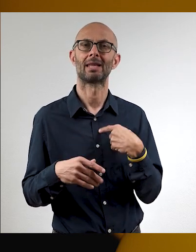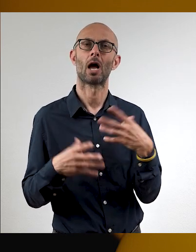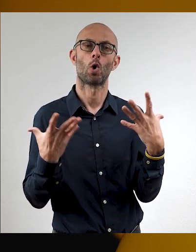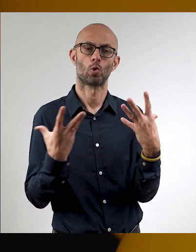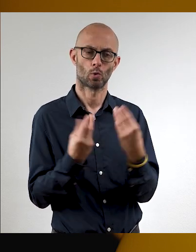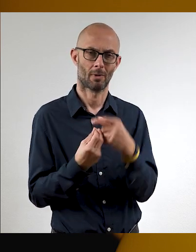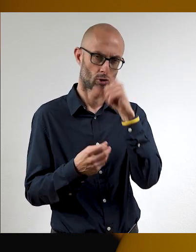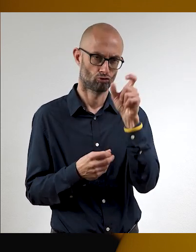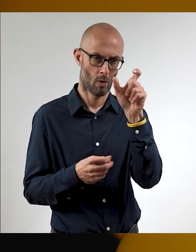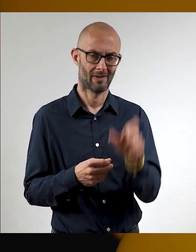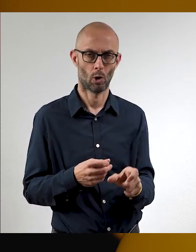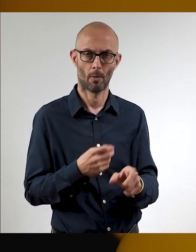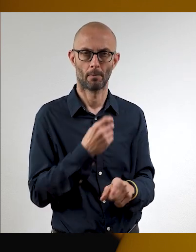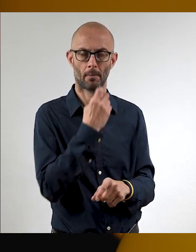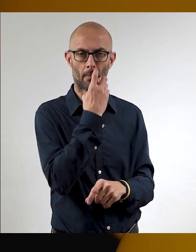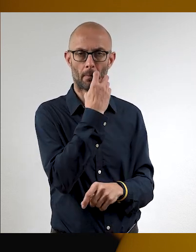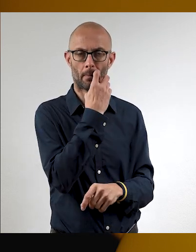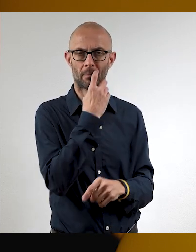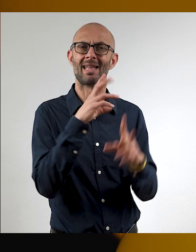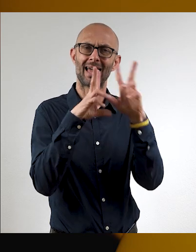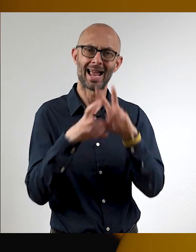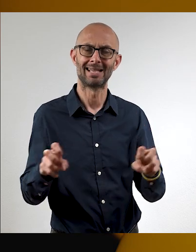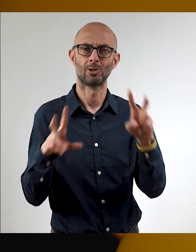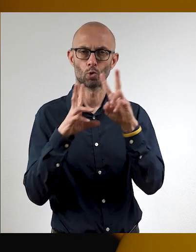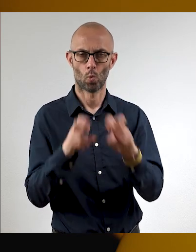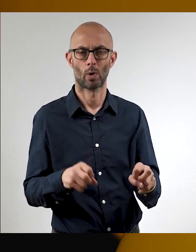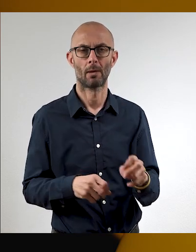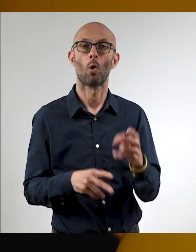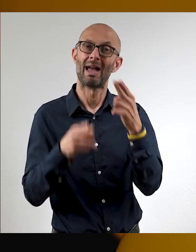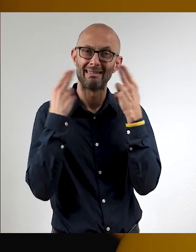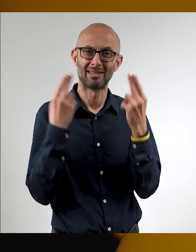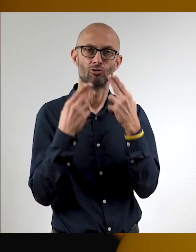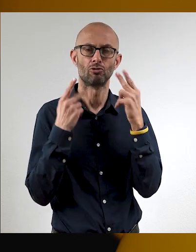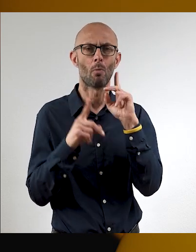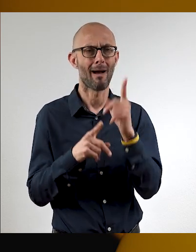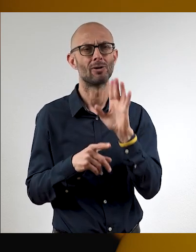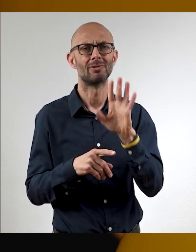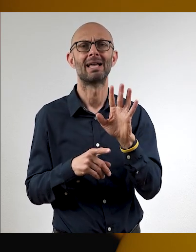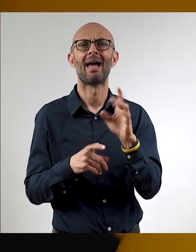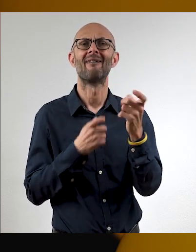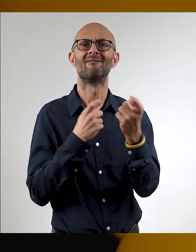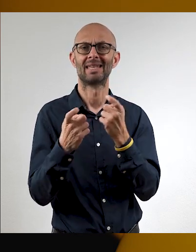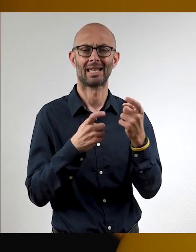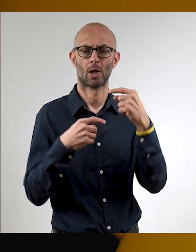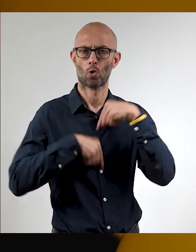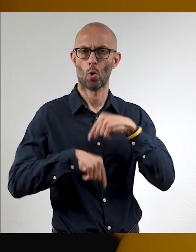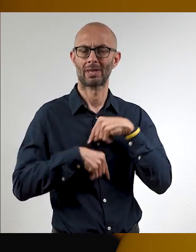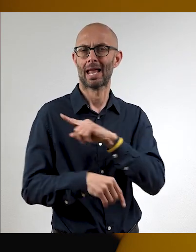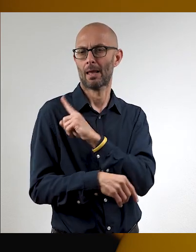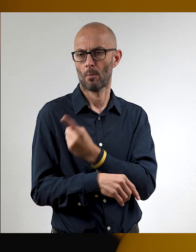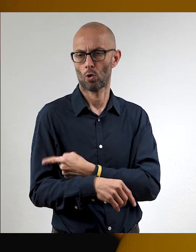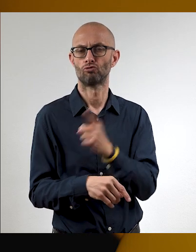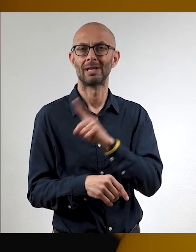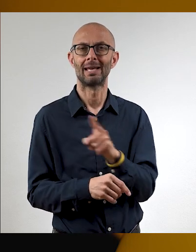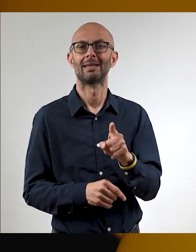skupaj s človekom raziskujemo, iščemo, kaj so tisti viri, notranje moči in